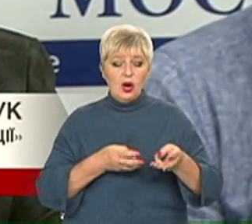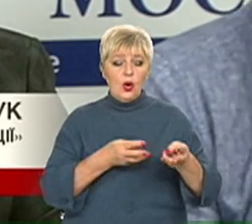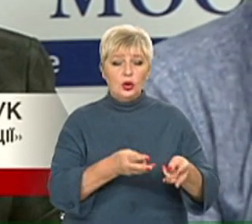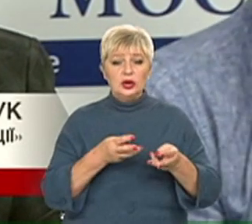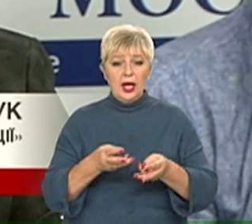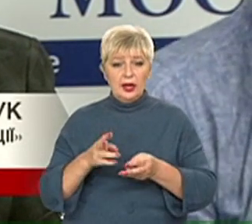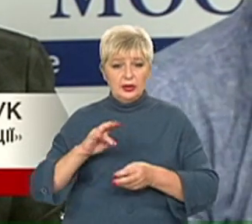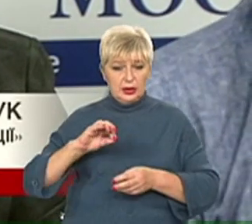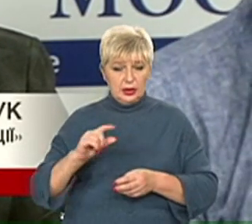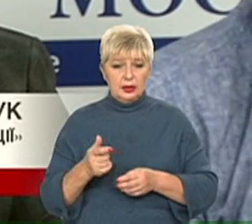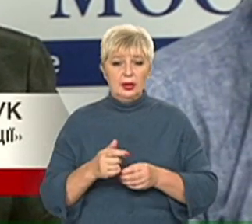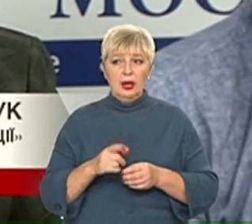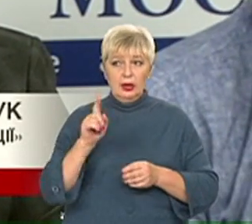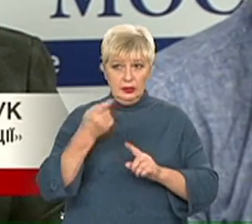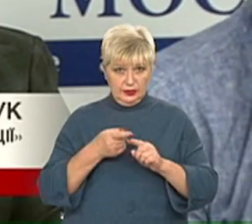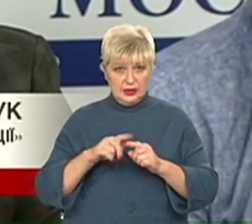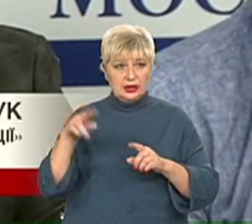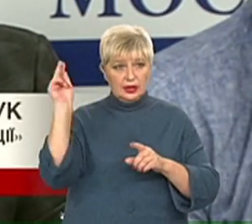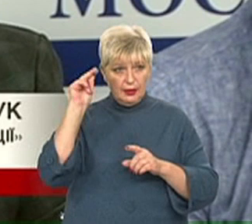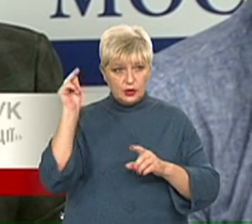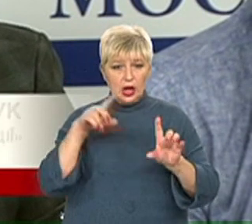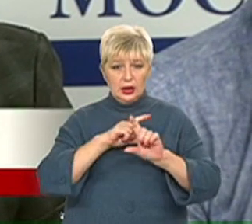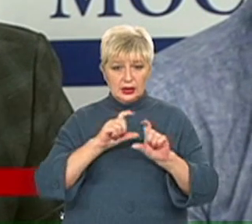котелень у цих навчальних закладах